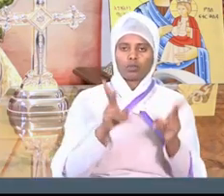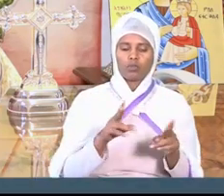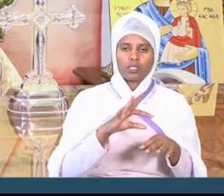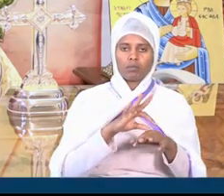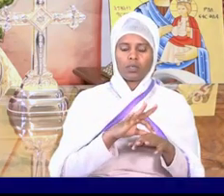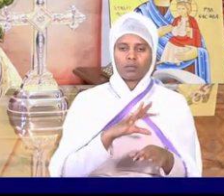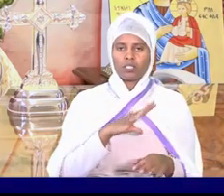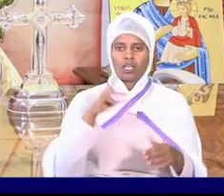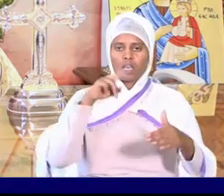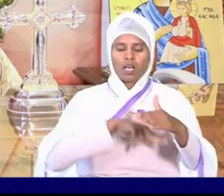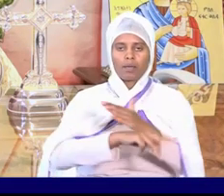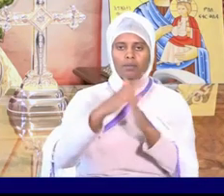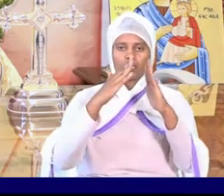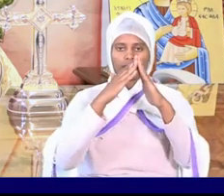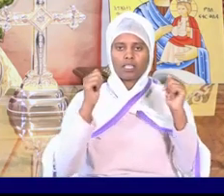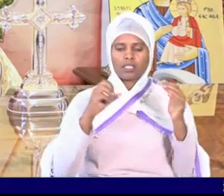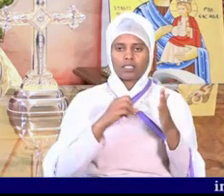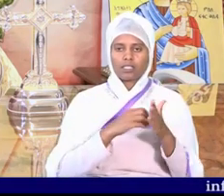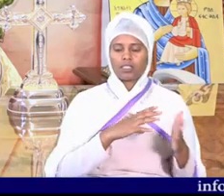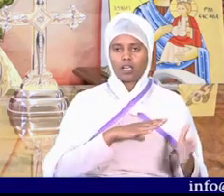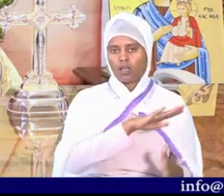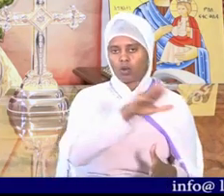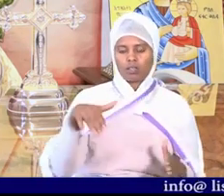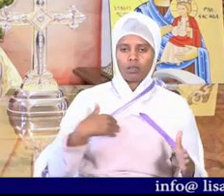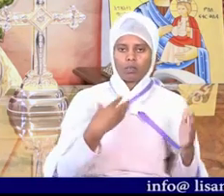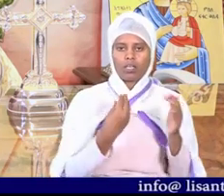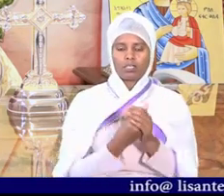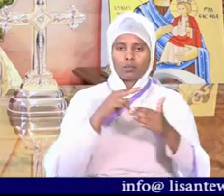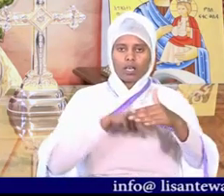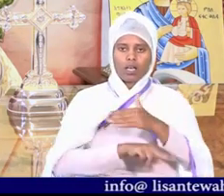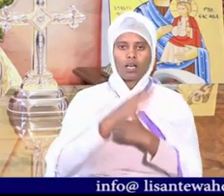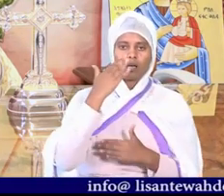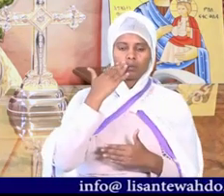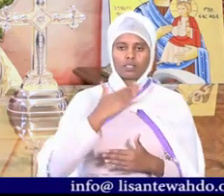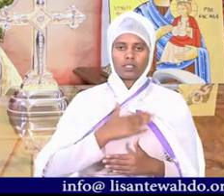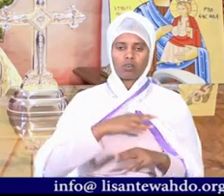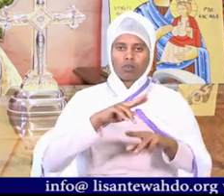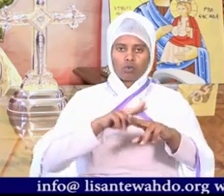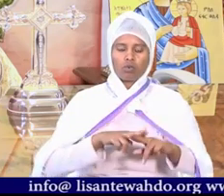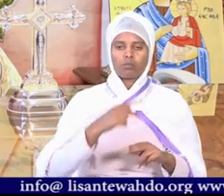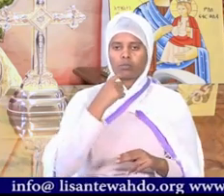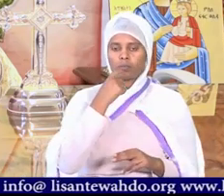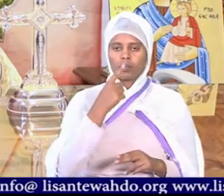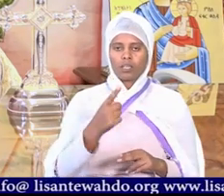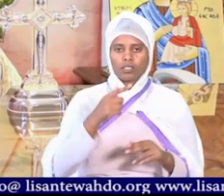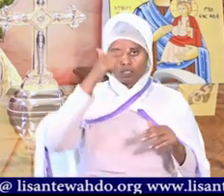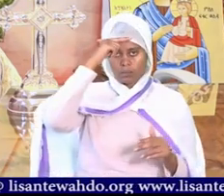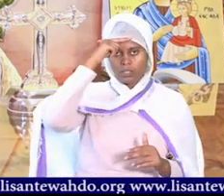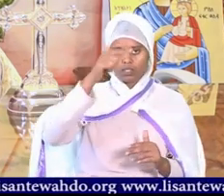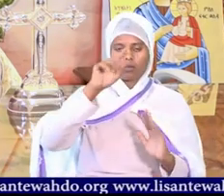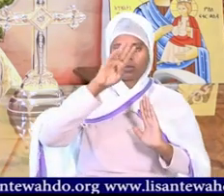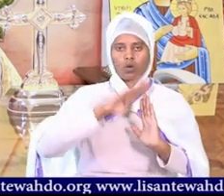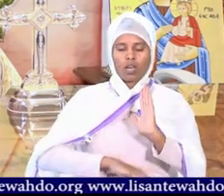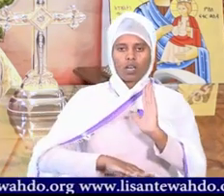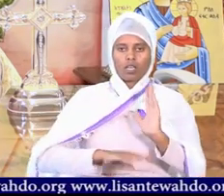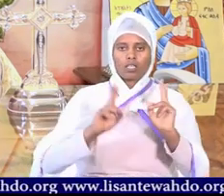ብምኽንያት እዚ ሕማም እዚ ኣብ ቤትና ስለ እንርከብ ኣብ ገዛኻ ኮፍ ምባል